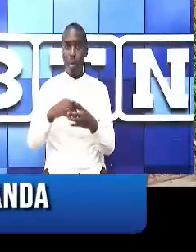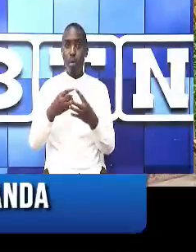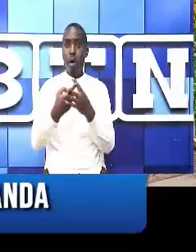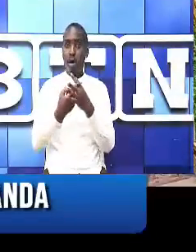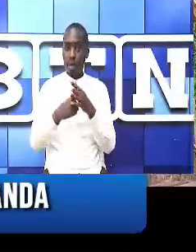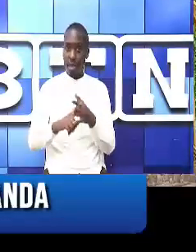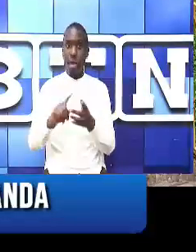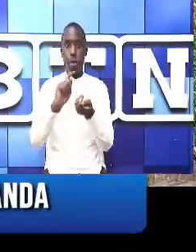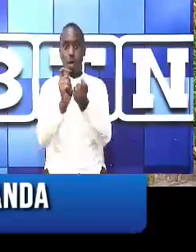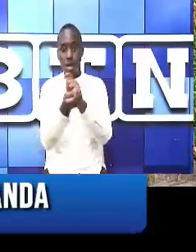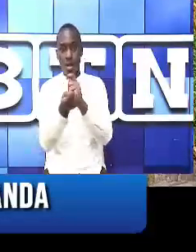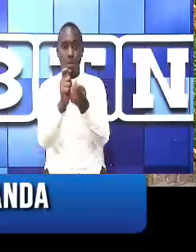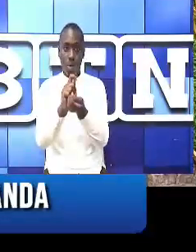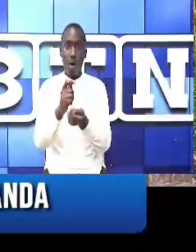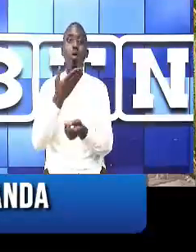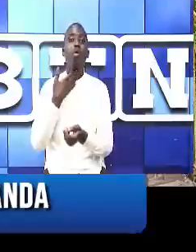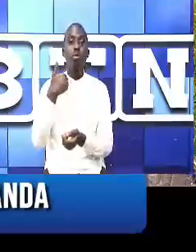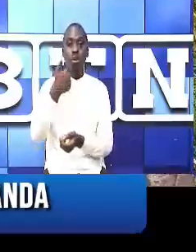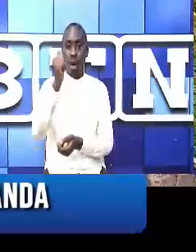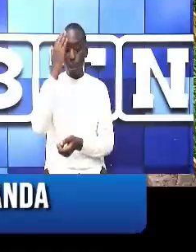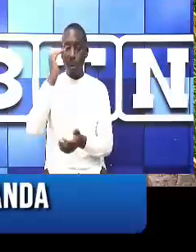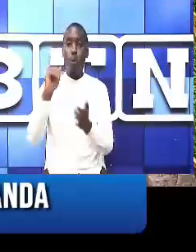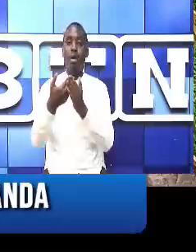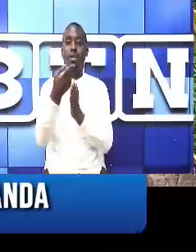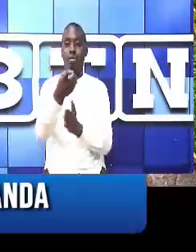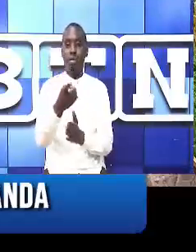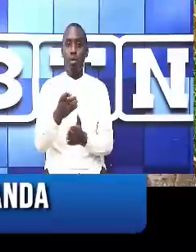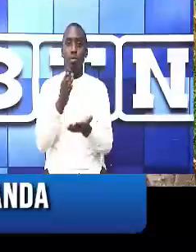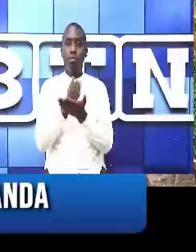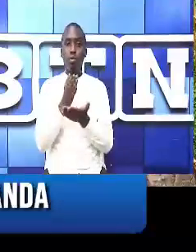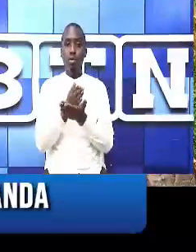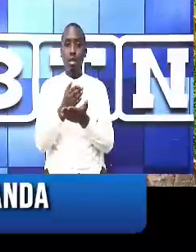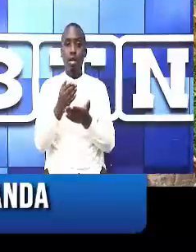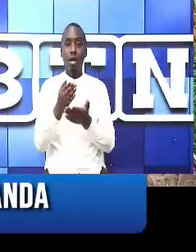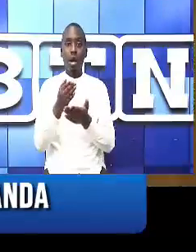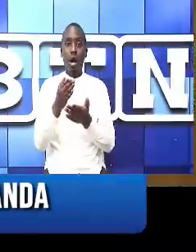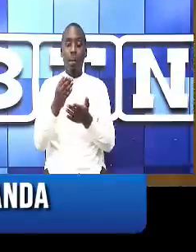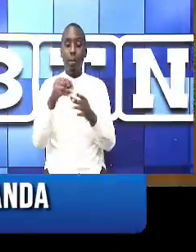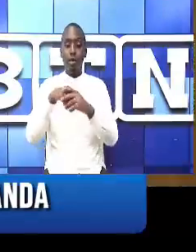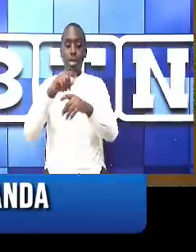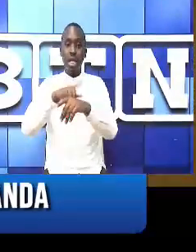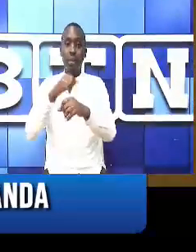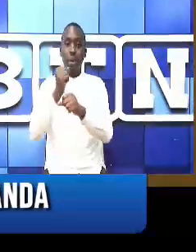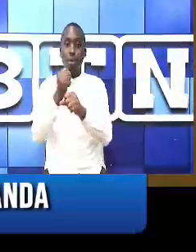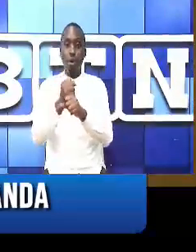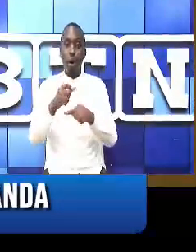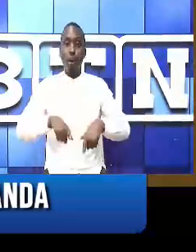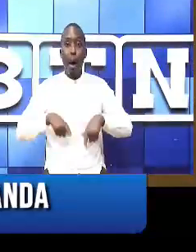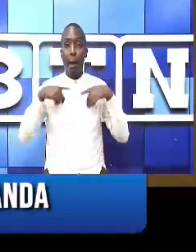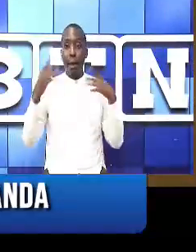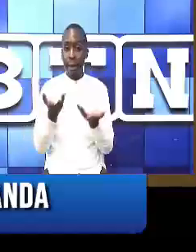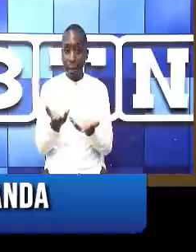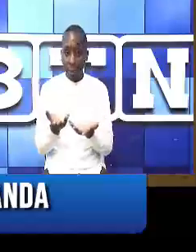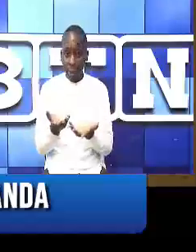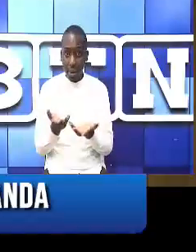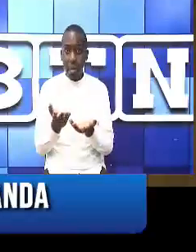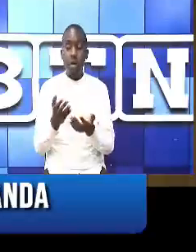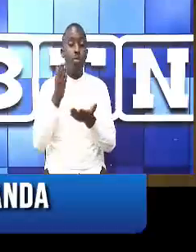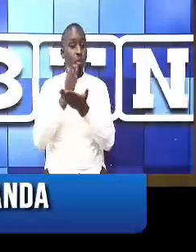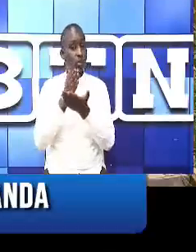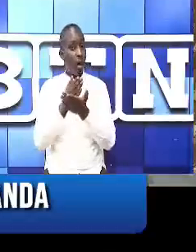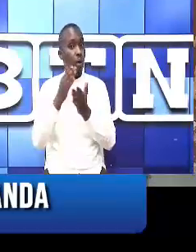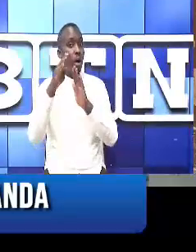bagatangira kuyihindagura uko ubishaka kuko uhageze none se hagati aho waba ubahe ni ukuvuga ngo uburezi budaheza principe